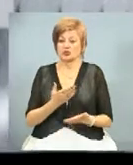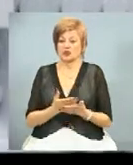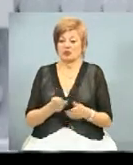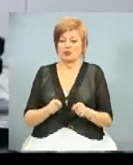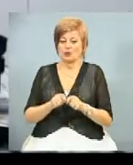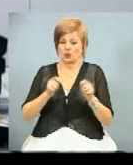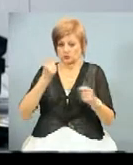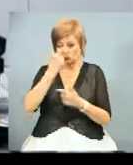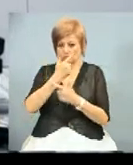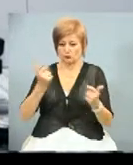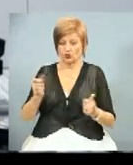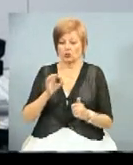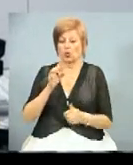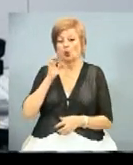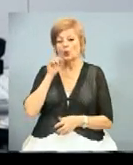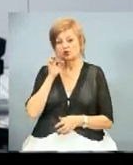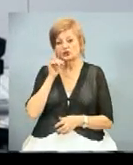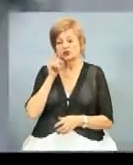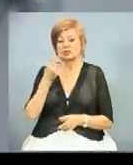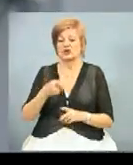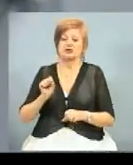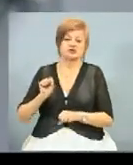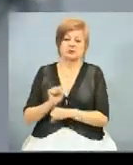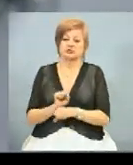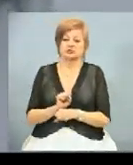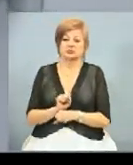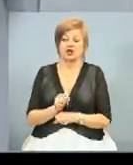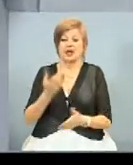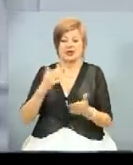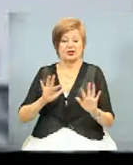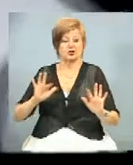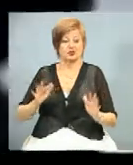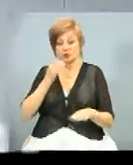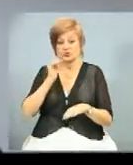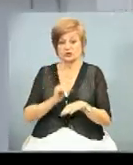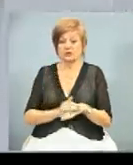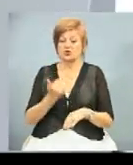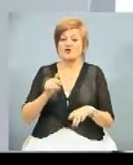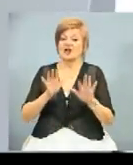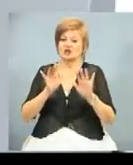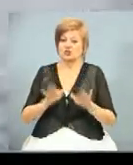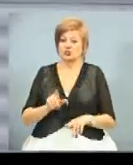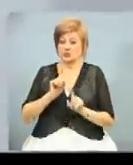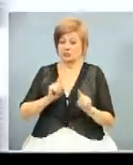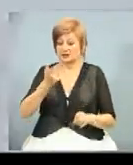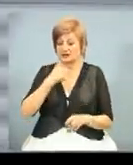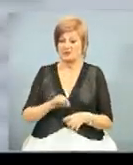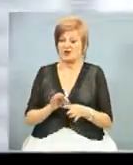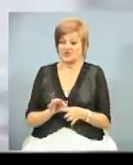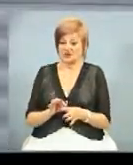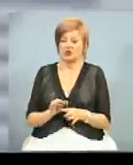відкривати повідомлення про якусь помилку або блокувати гаджет. Якщо ви раптом помітили, що ваш комп'ютер дивно себе поводить,